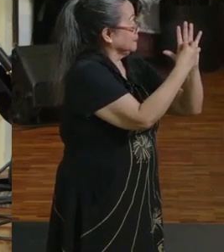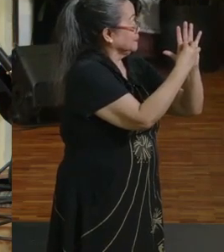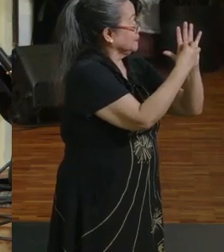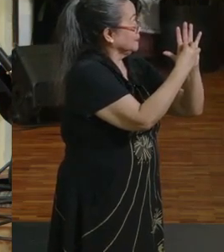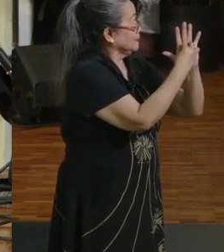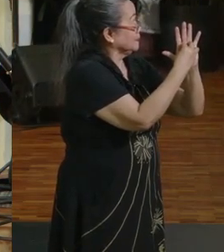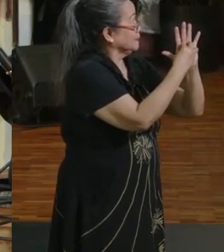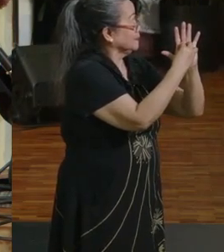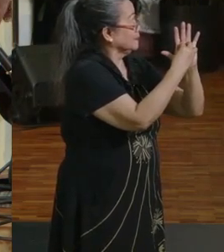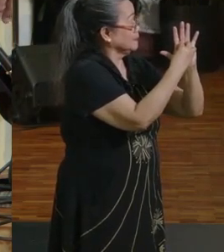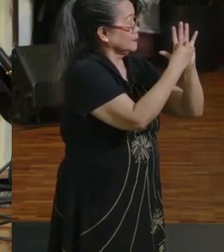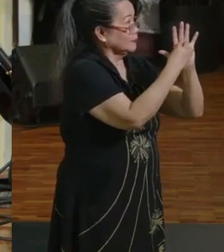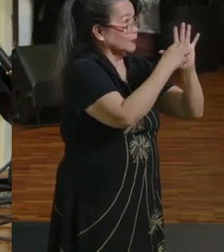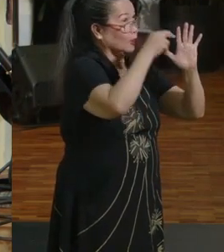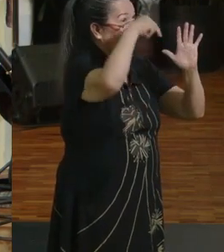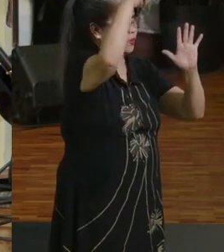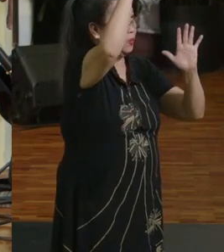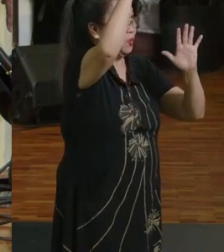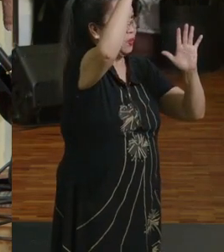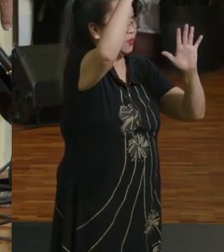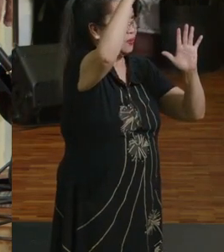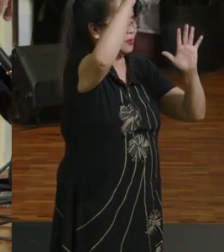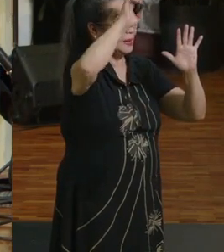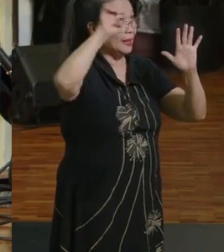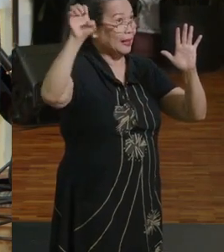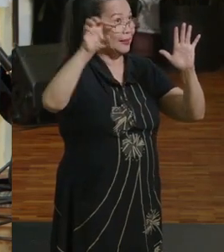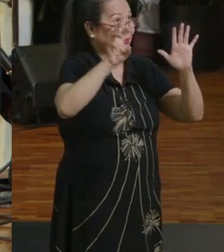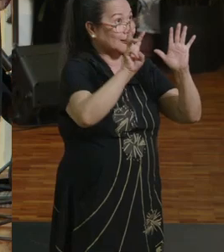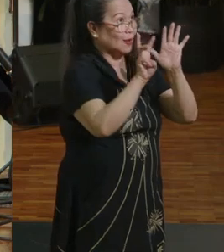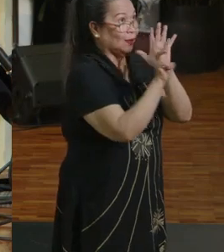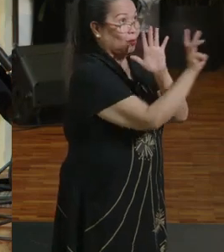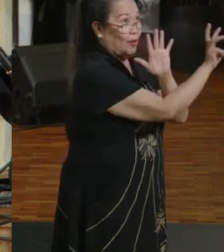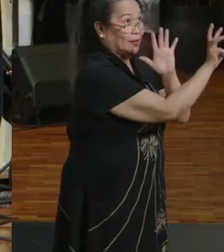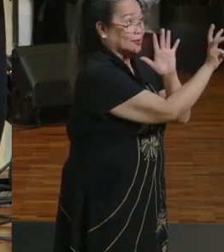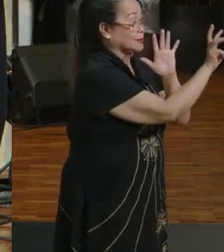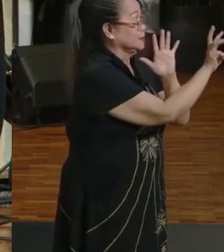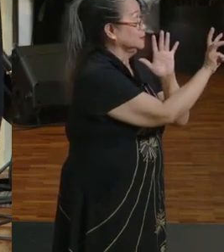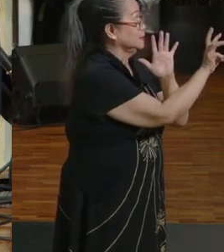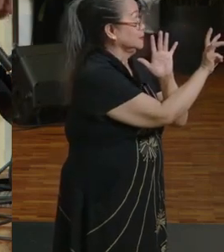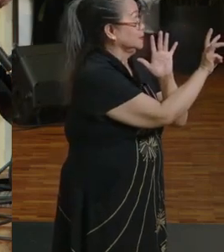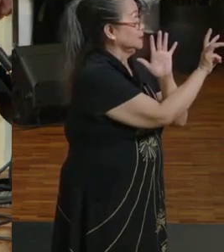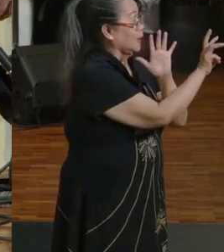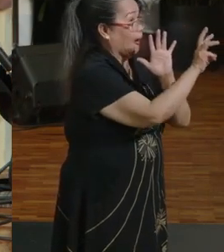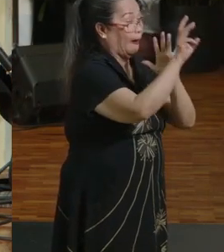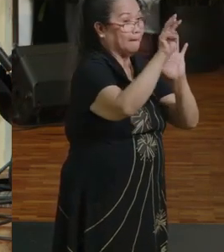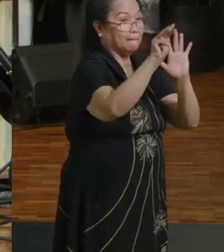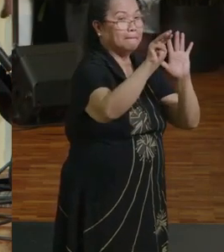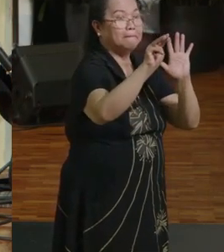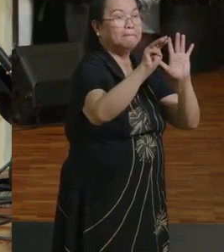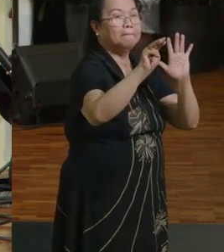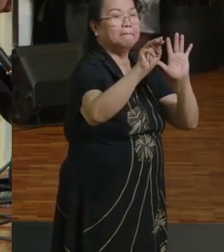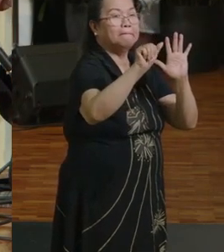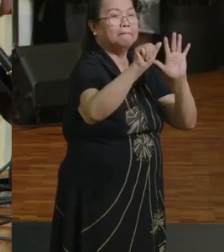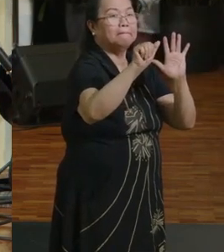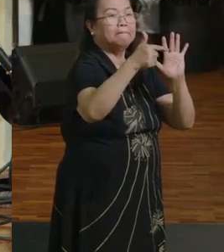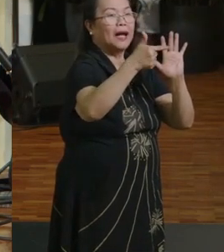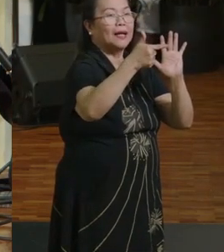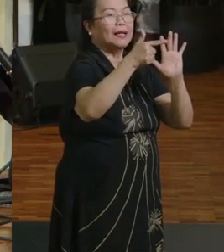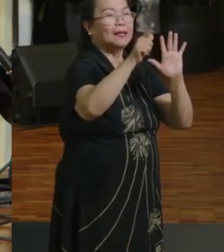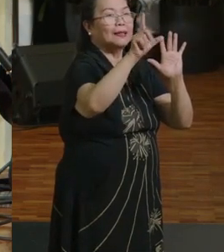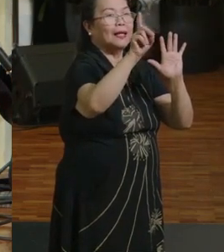North, east, west. No? In your perspective. Ang Magdala po ay nasa west.